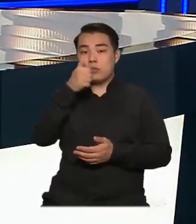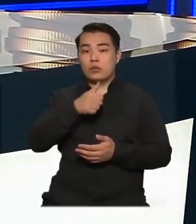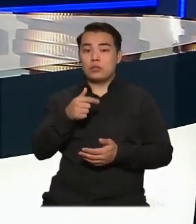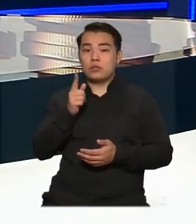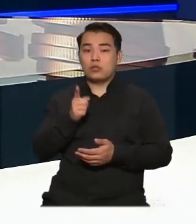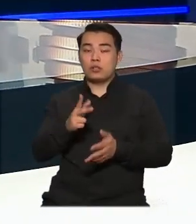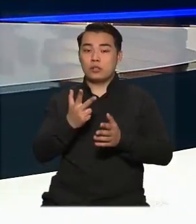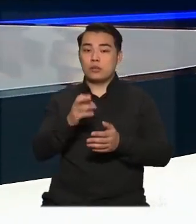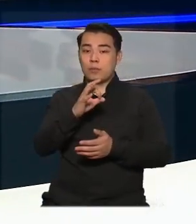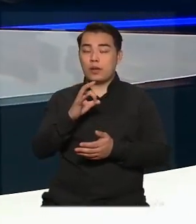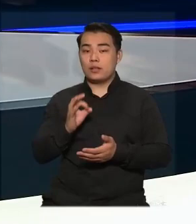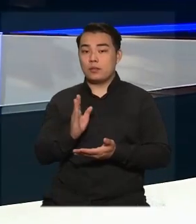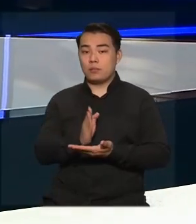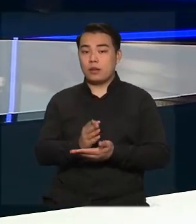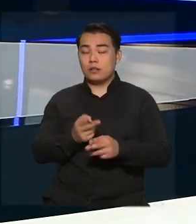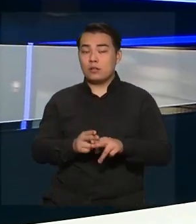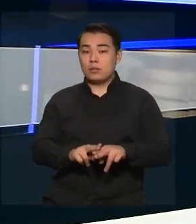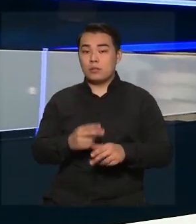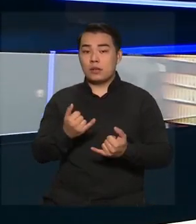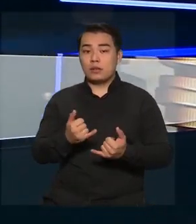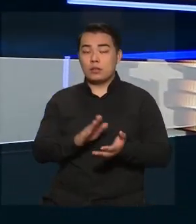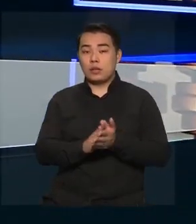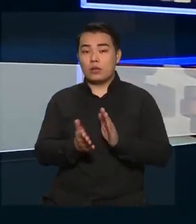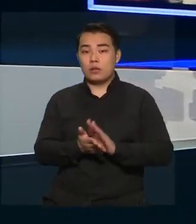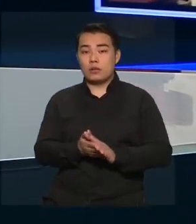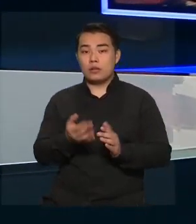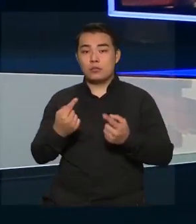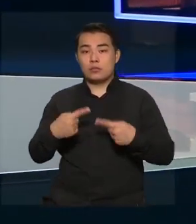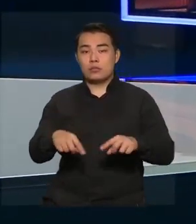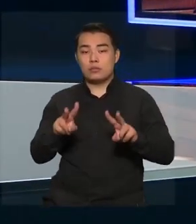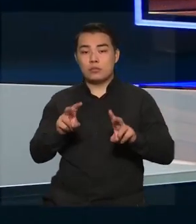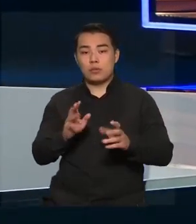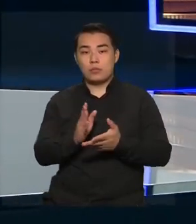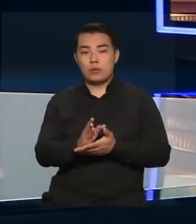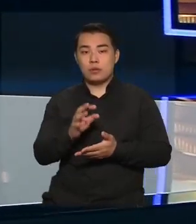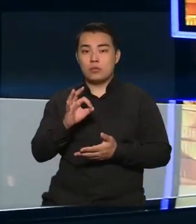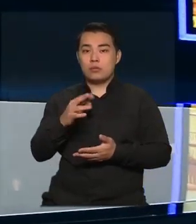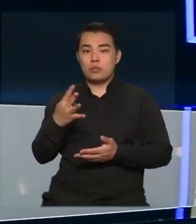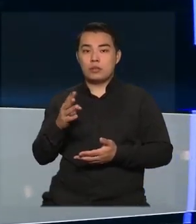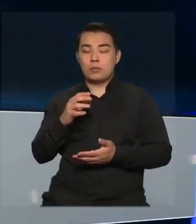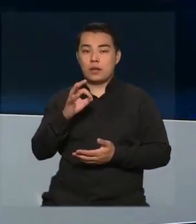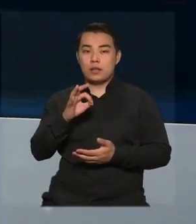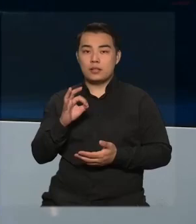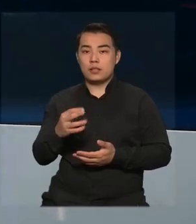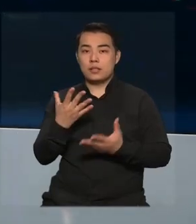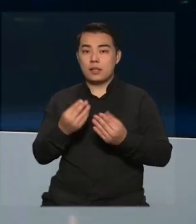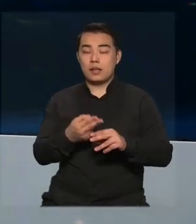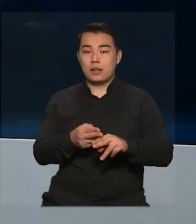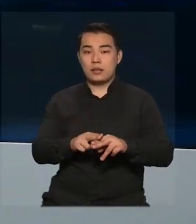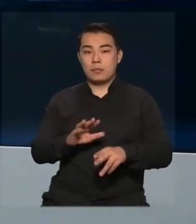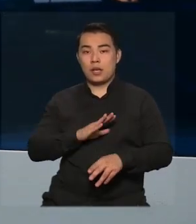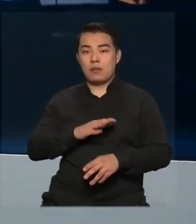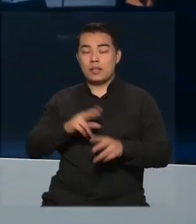составляет 1300%. Но подают ее в договоре, конечно, под другим соусом – 0,4% в день. Так и получается, что